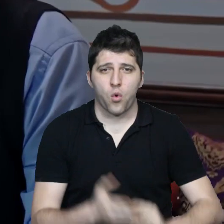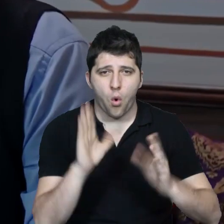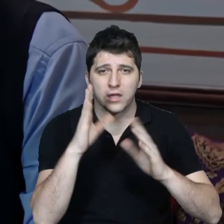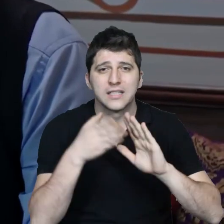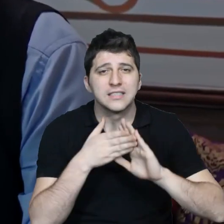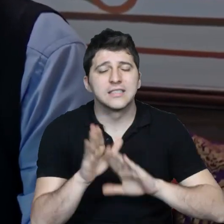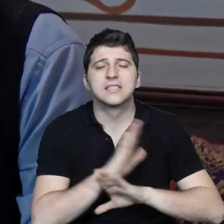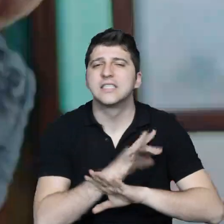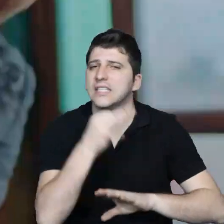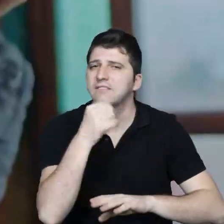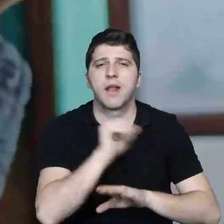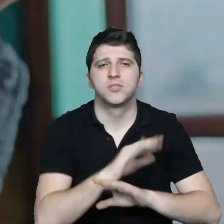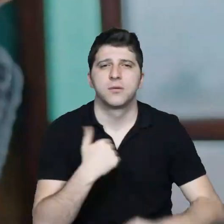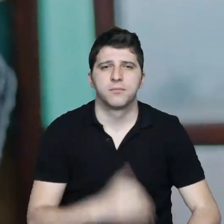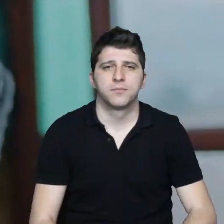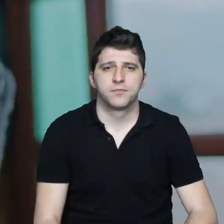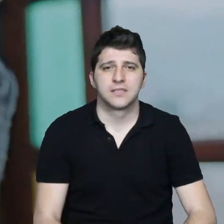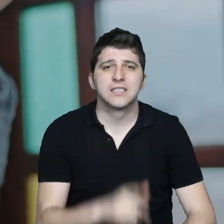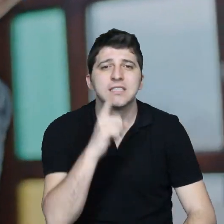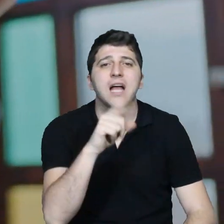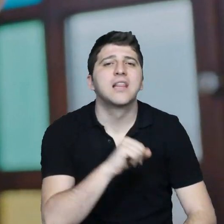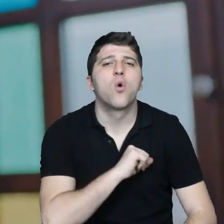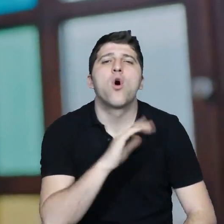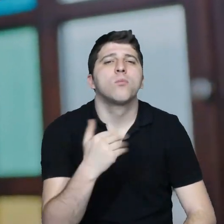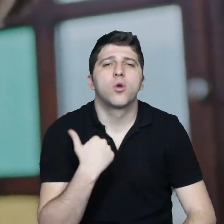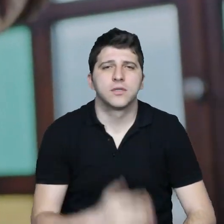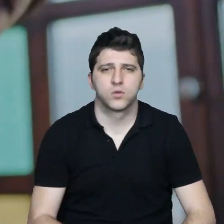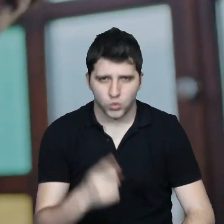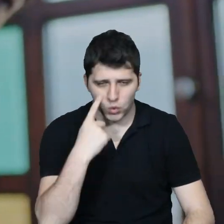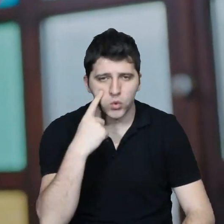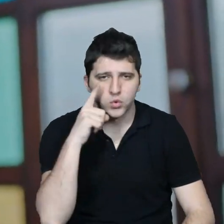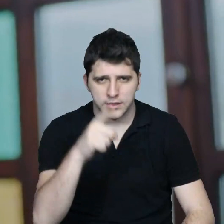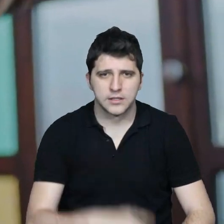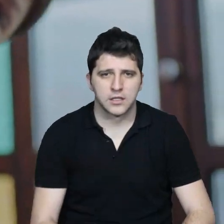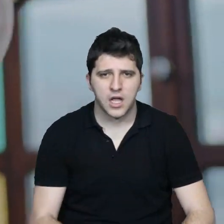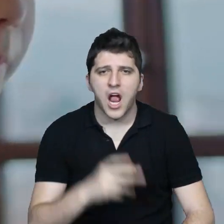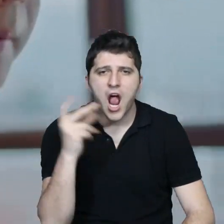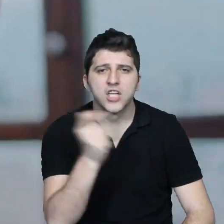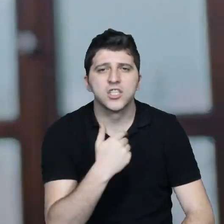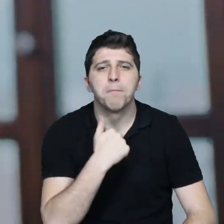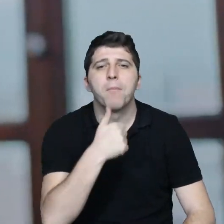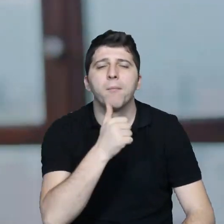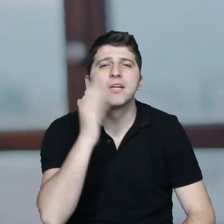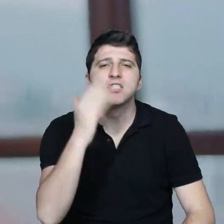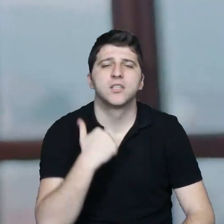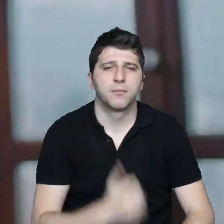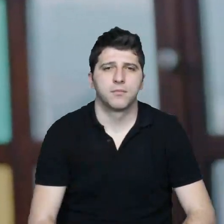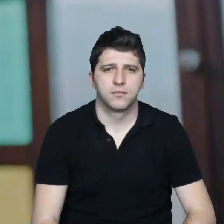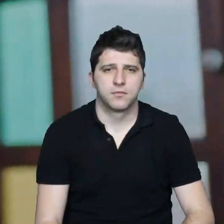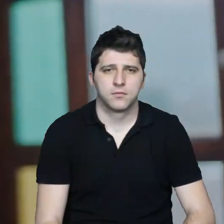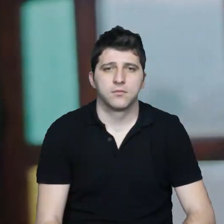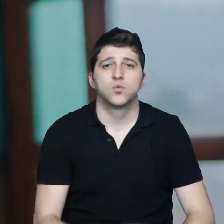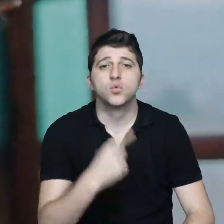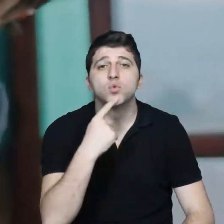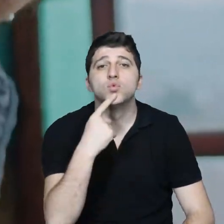hiç çıkmama cezası alır. Senden korkmuyorum ki. Görürsün sen. Kaçacağım. Babama gideceğim.